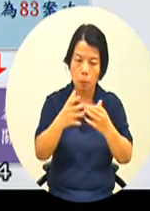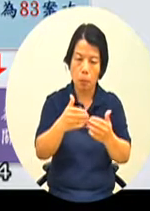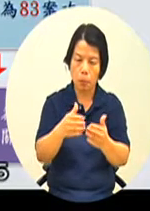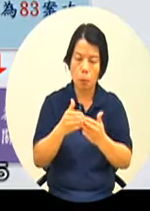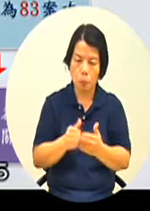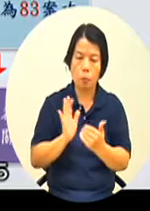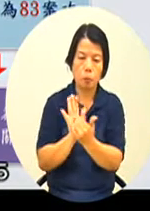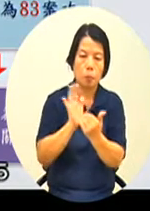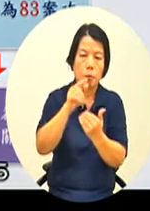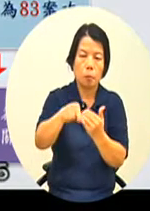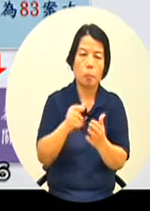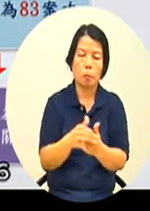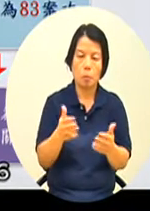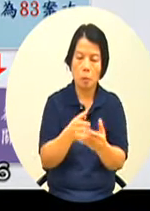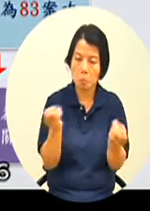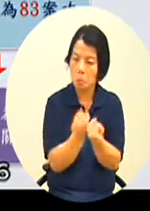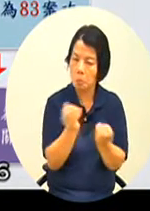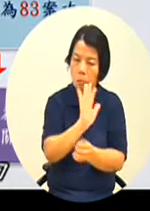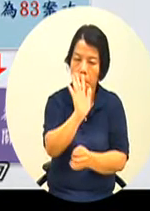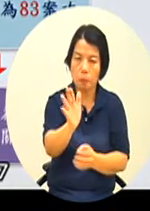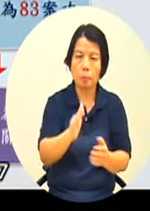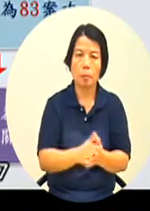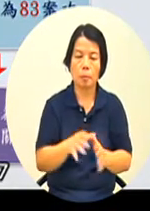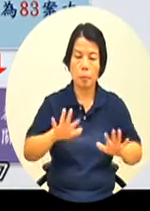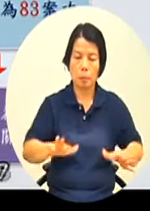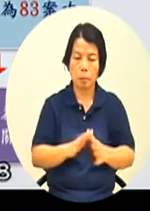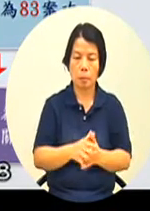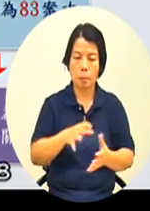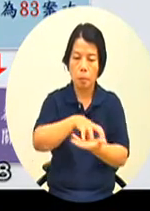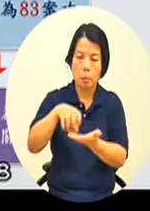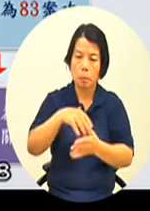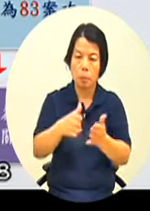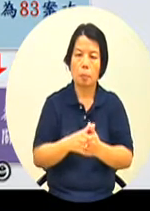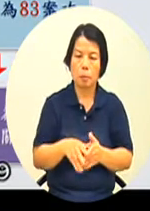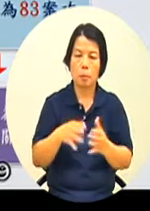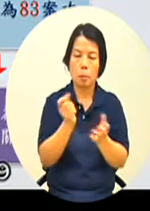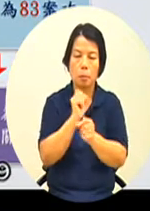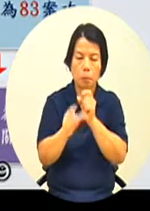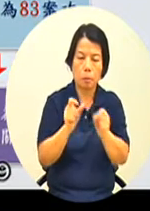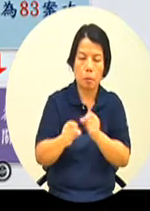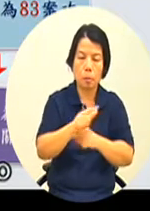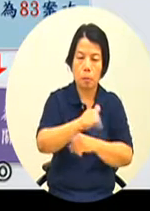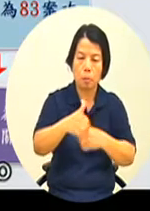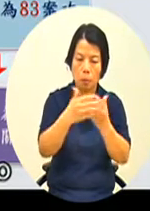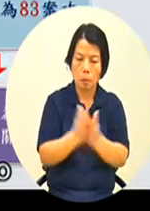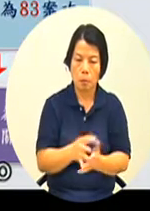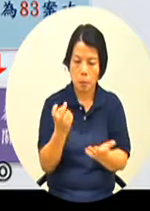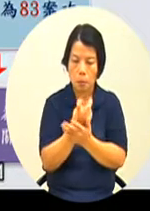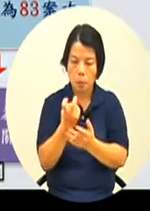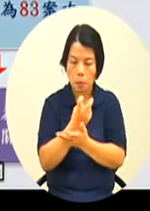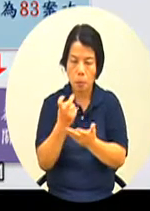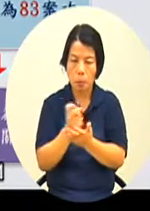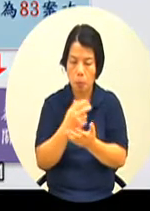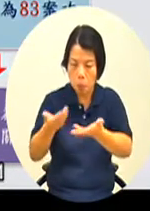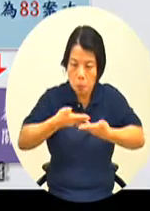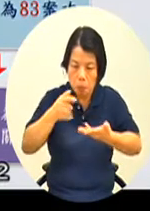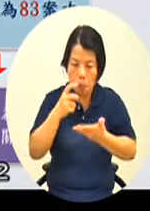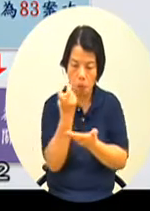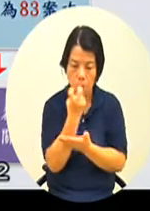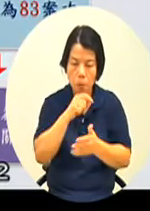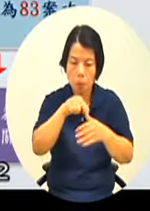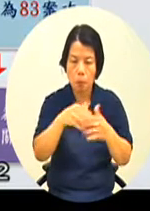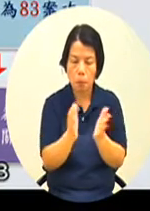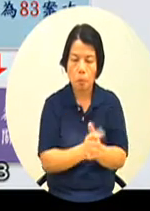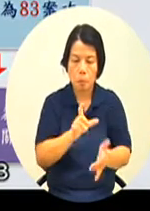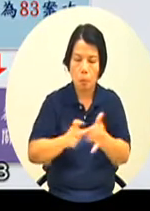施，防堵风险的发生。我们这一期办理有核实采购案件的验收结算等等预警作为，我们83案